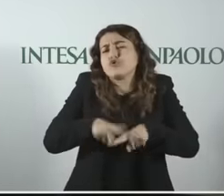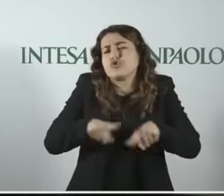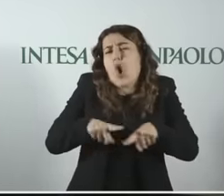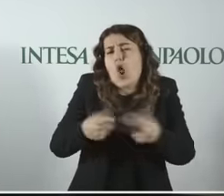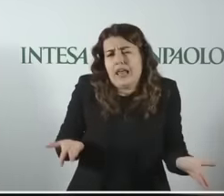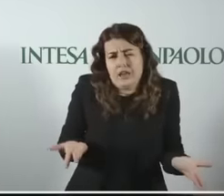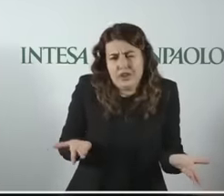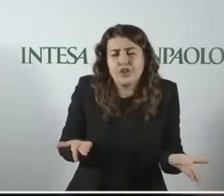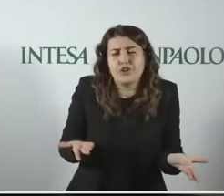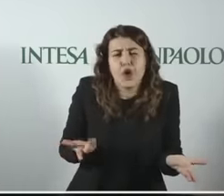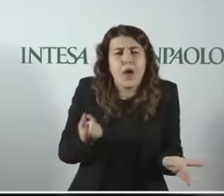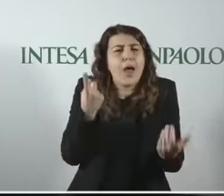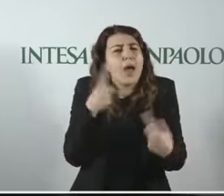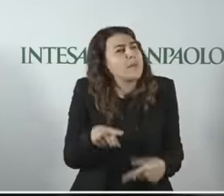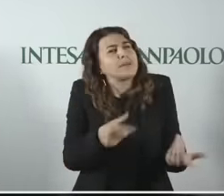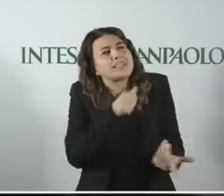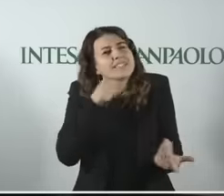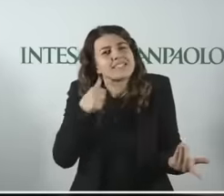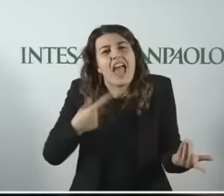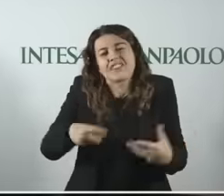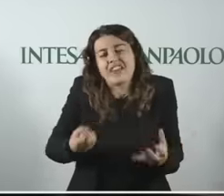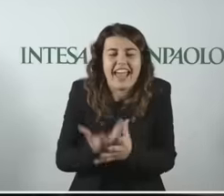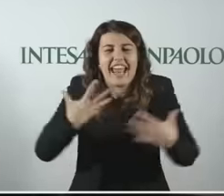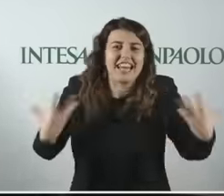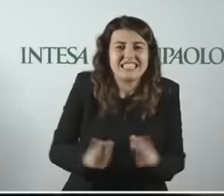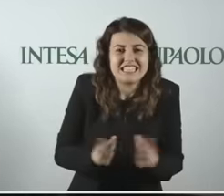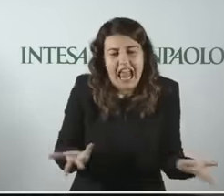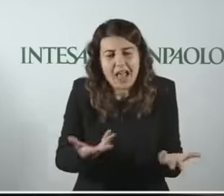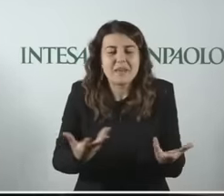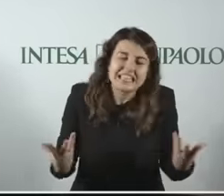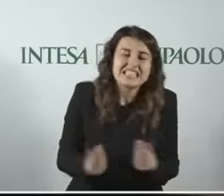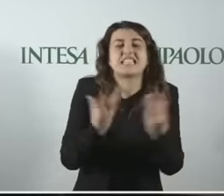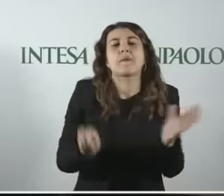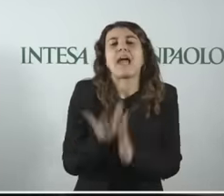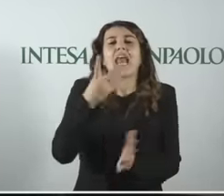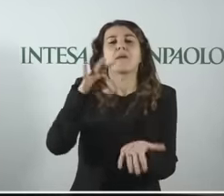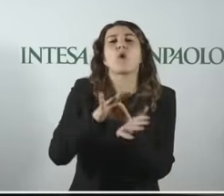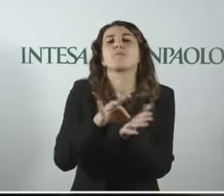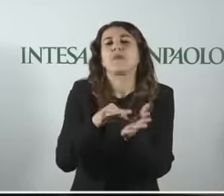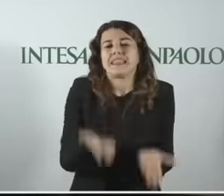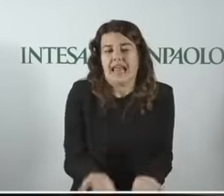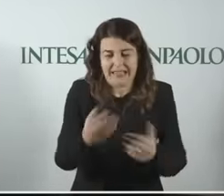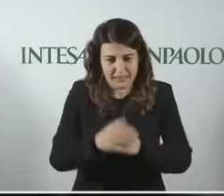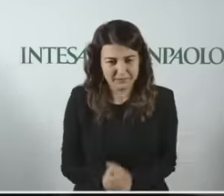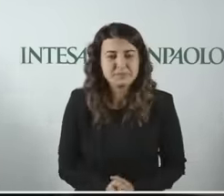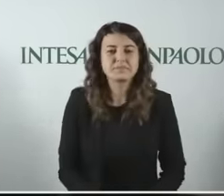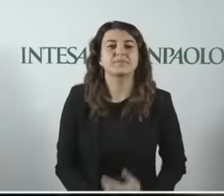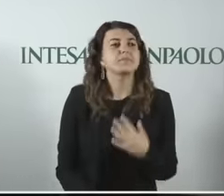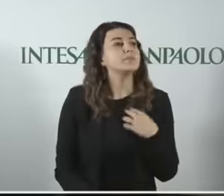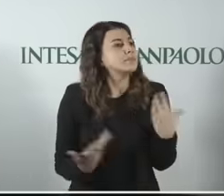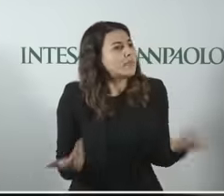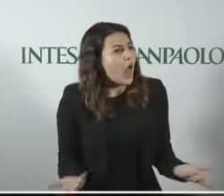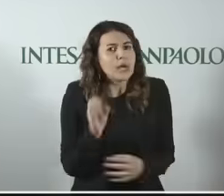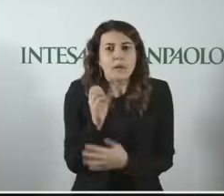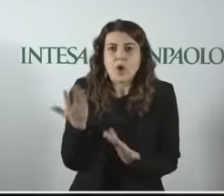per creare una creare una parola grossa Insomma Va bene dai per realizzare una puntata del podcast E allora professore